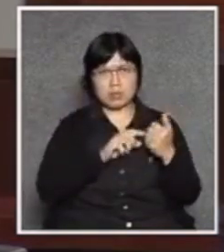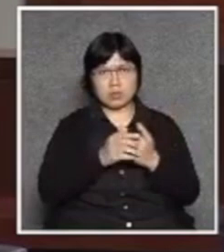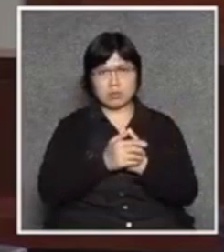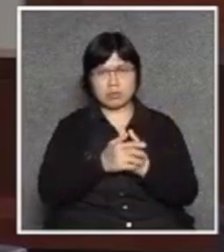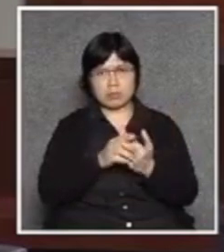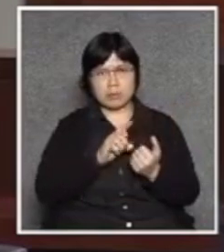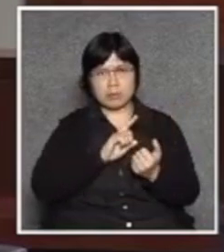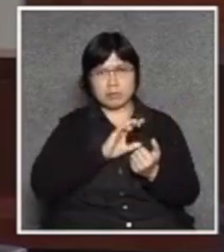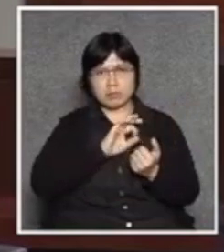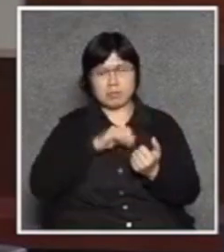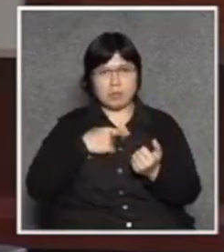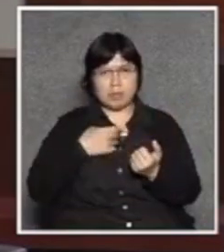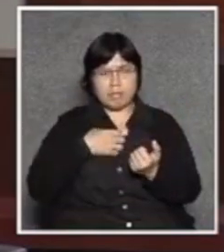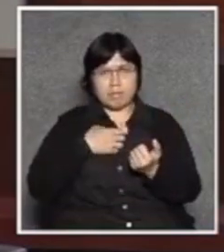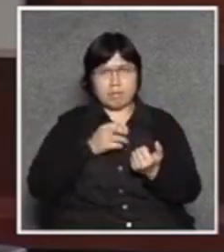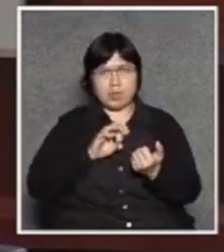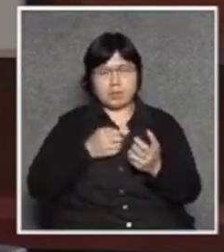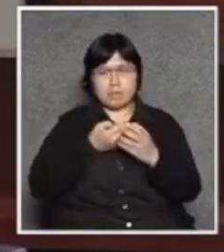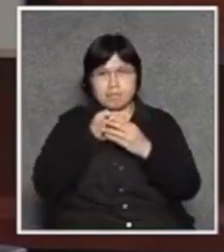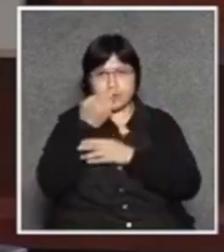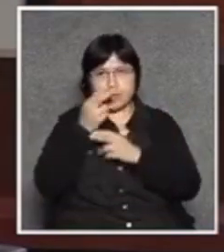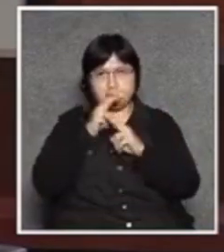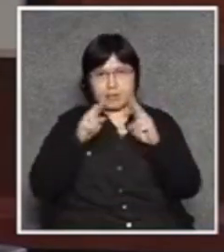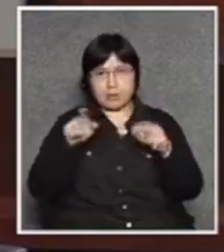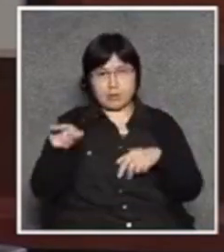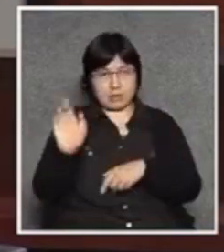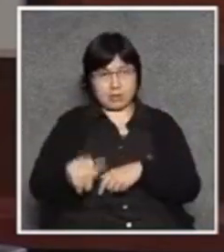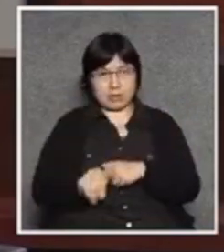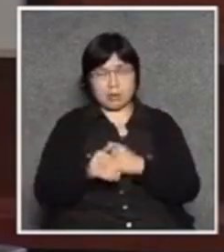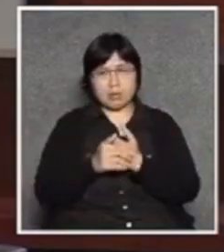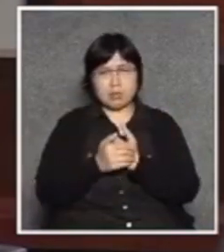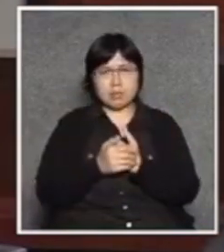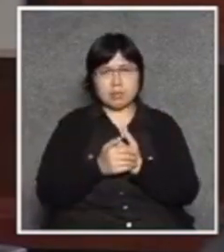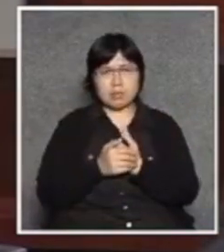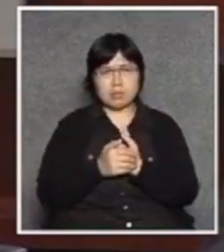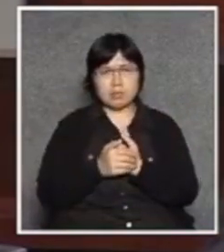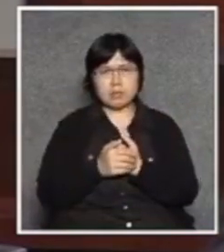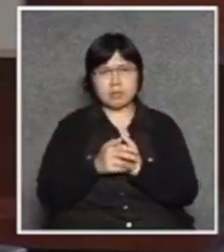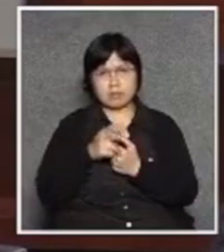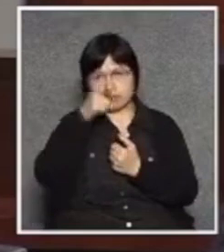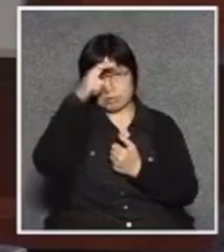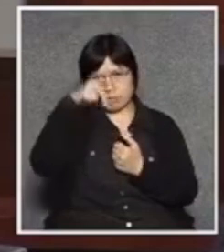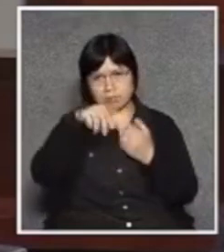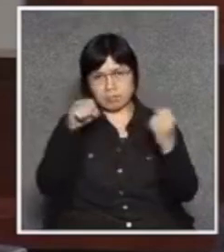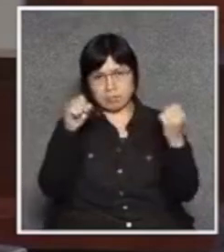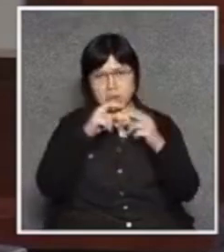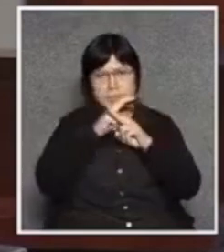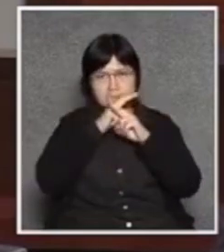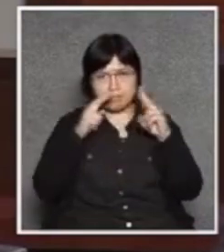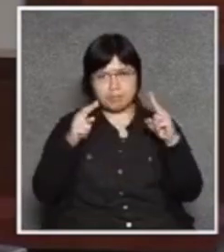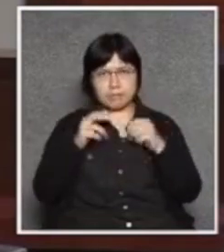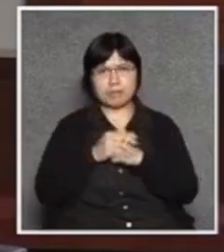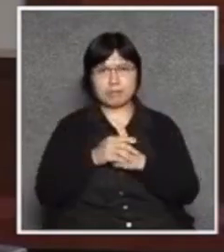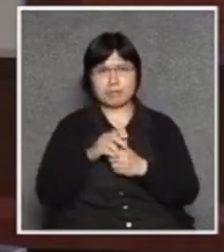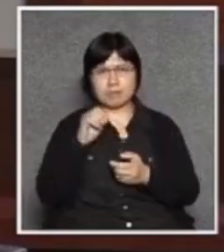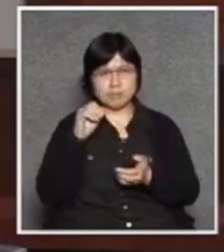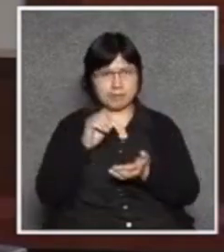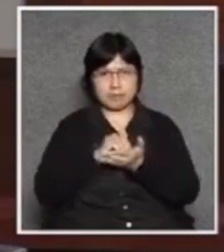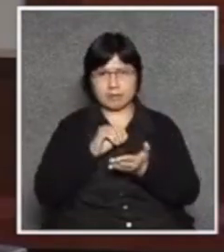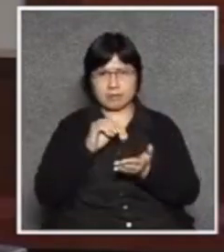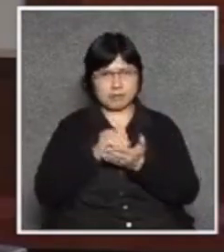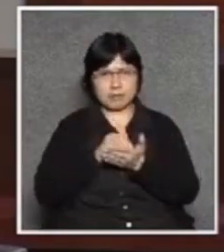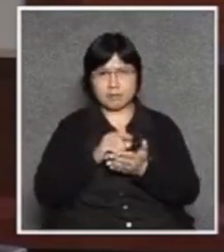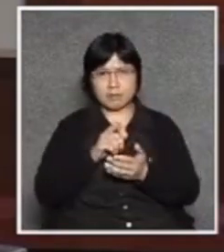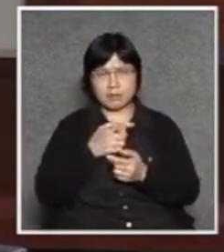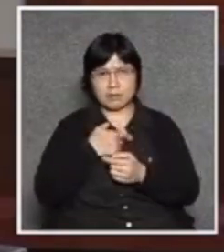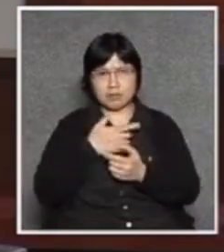地泄密，即他們泄密就可以。所謂行政會議保密制絕對不能成為專